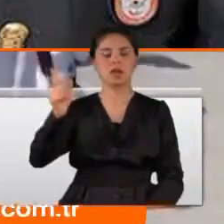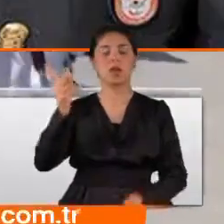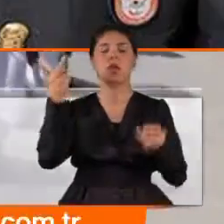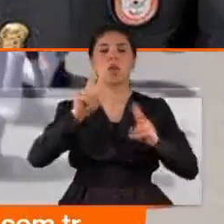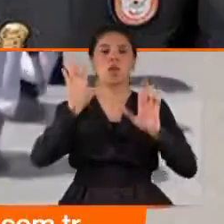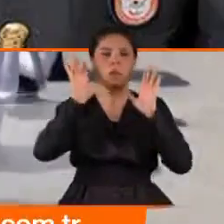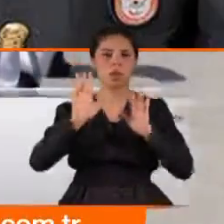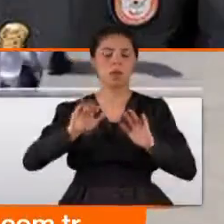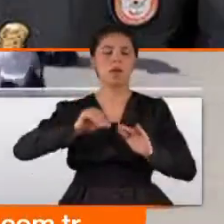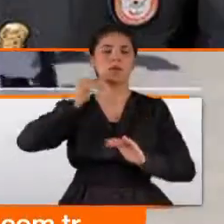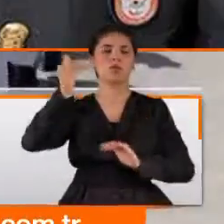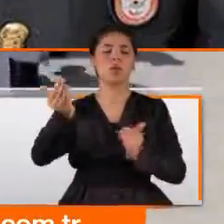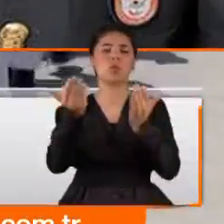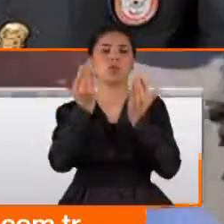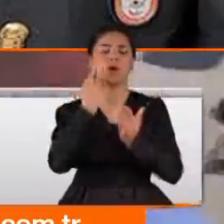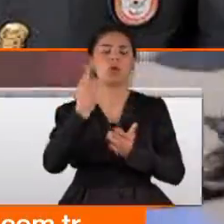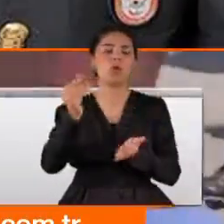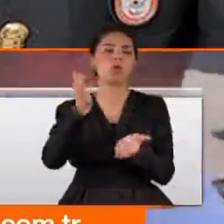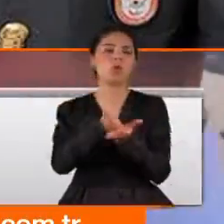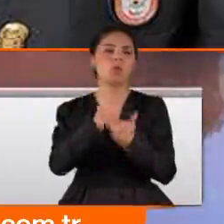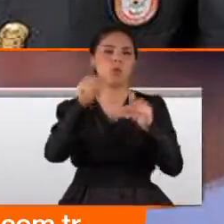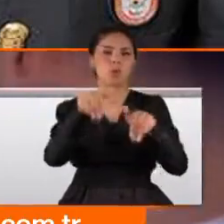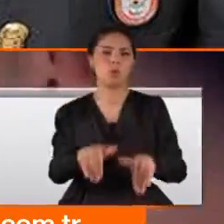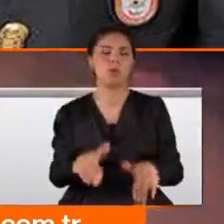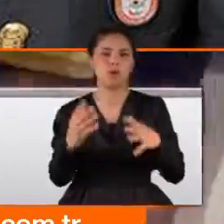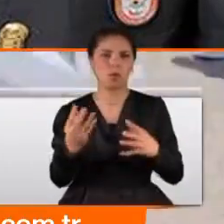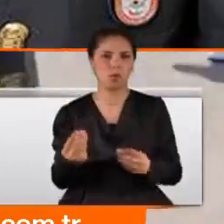namazı sonrası dualarla toprağa verildi.